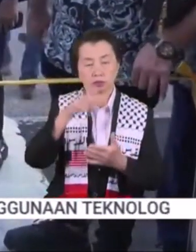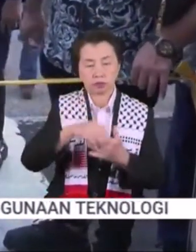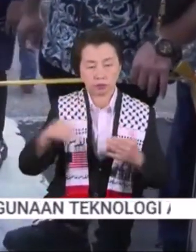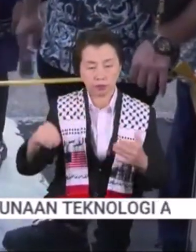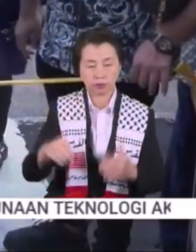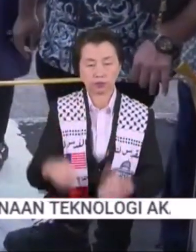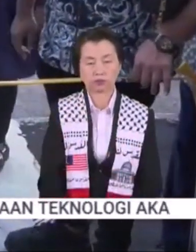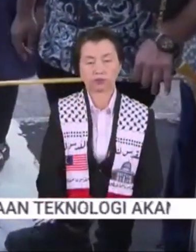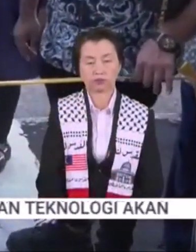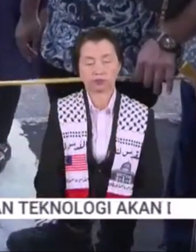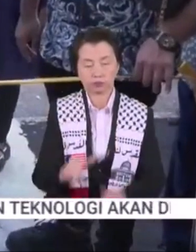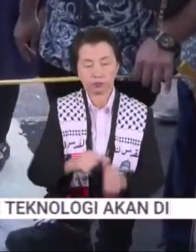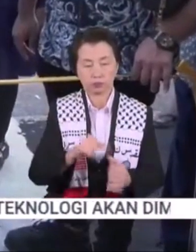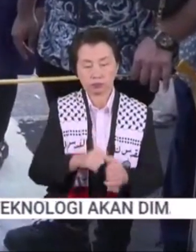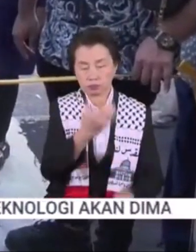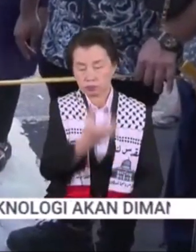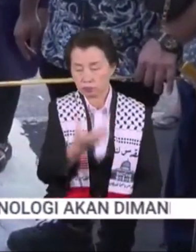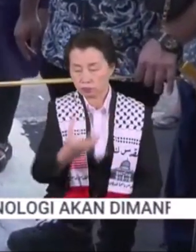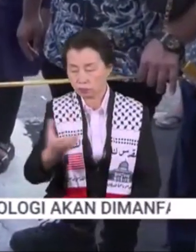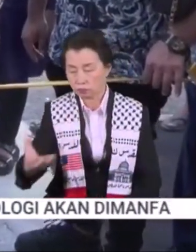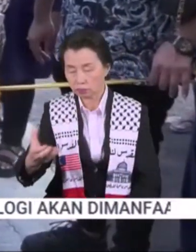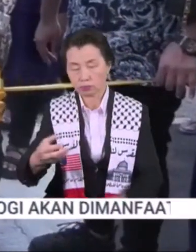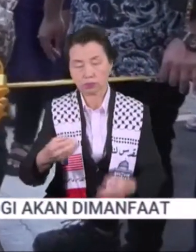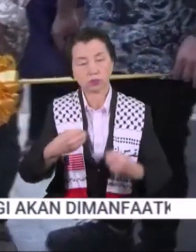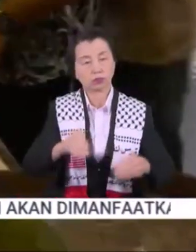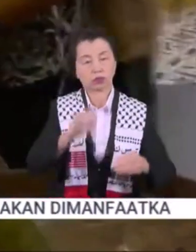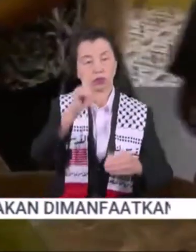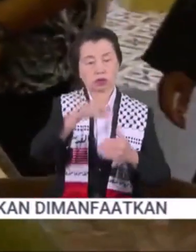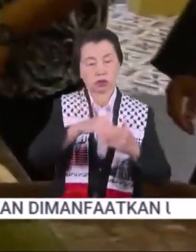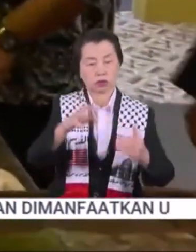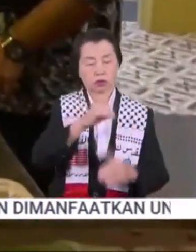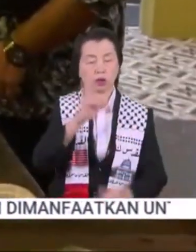Bukan hanya setiap juadah makanan dijual pada harga RM1, malah